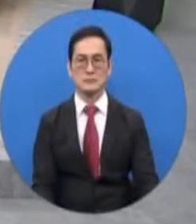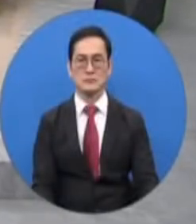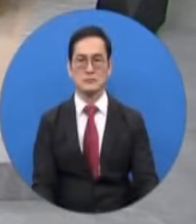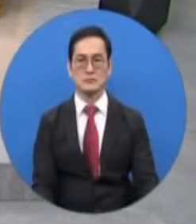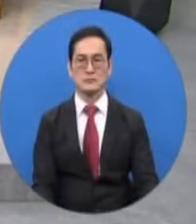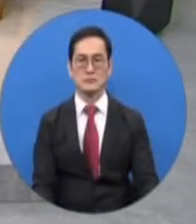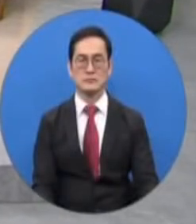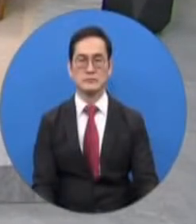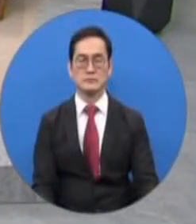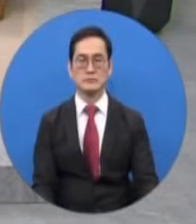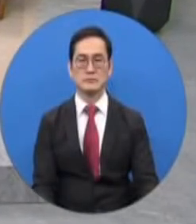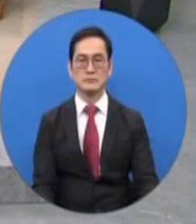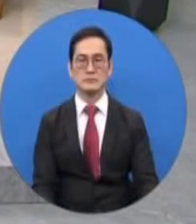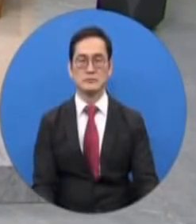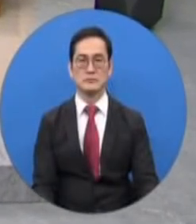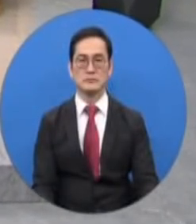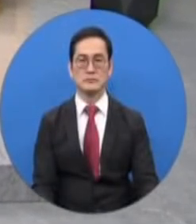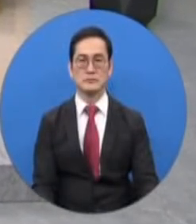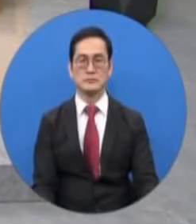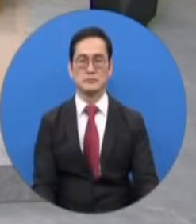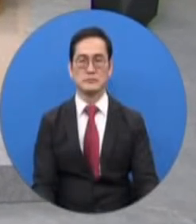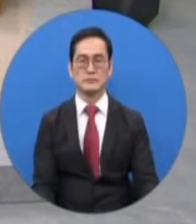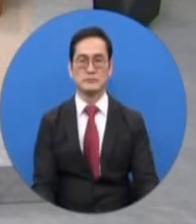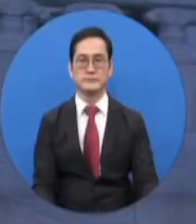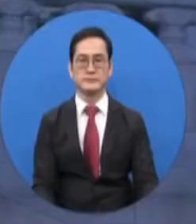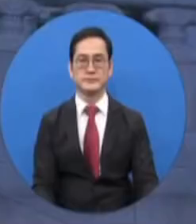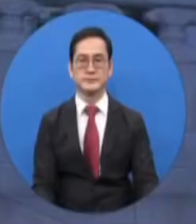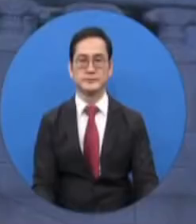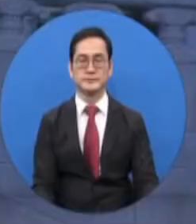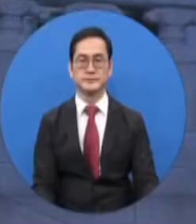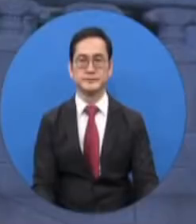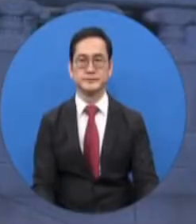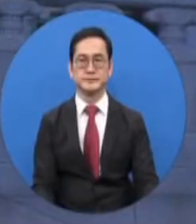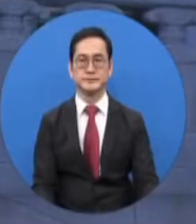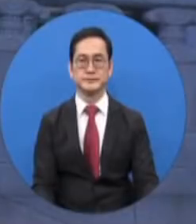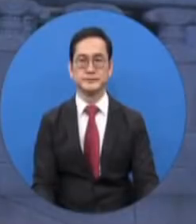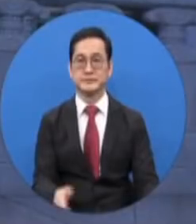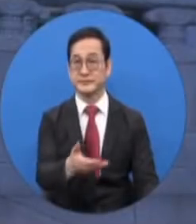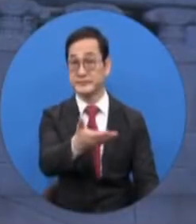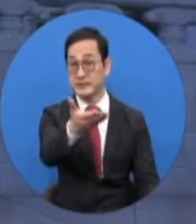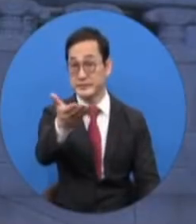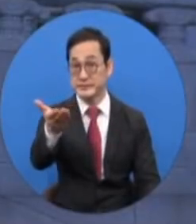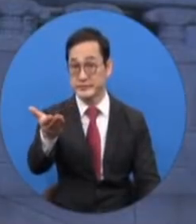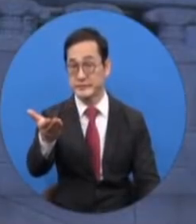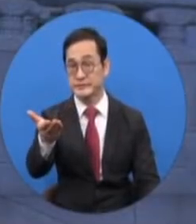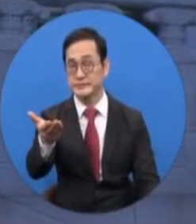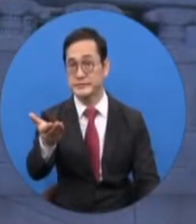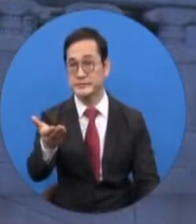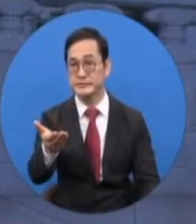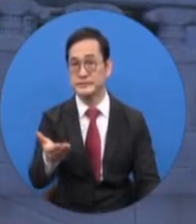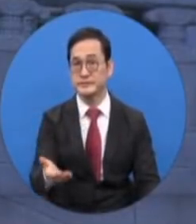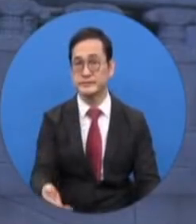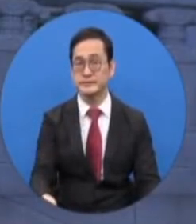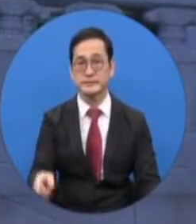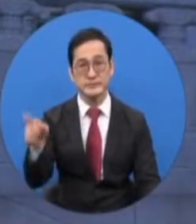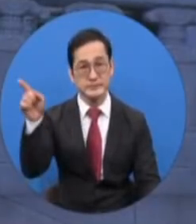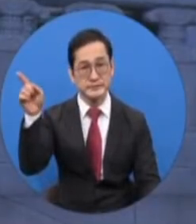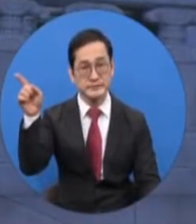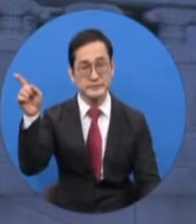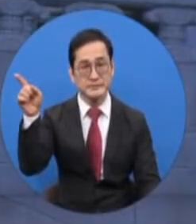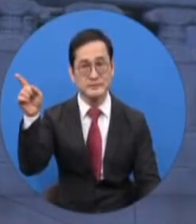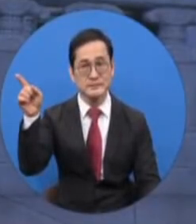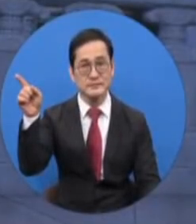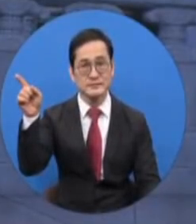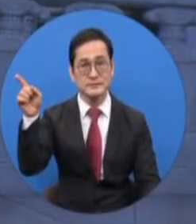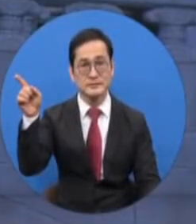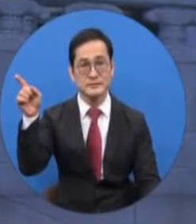자, 일단 김오수 총장 거취 논란을 이야기 나누기 전에 여러분들의 판단이 궁금합니다. 김오수 총장은 방금